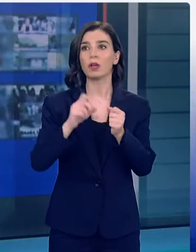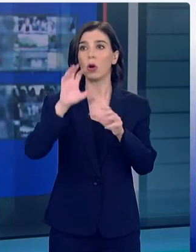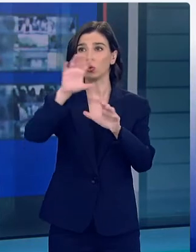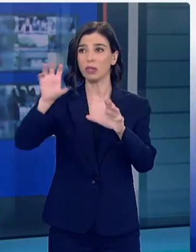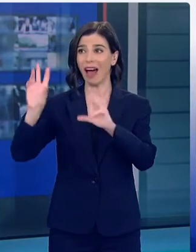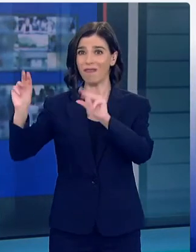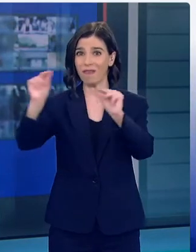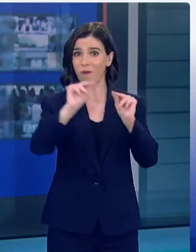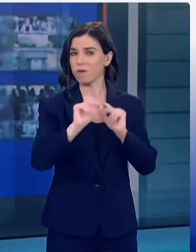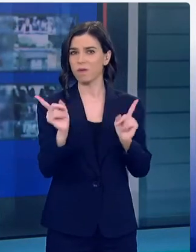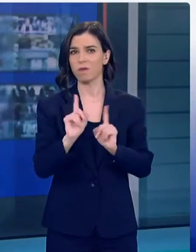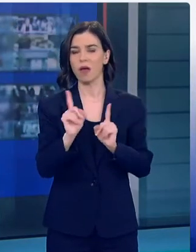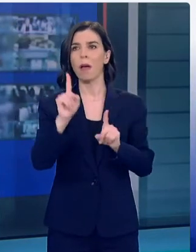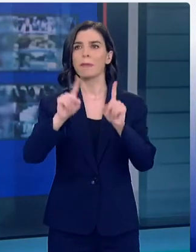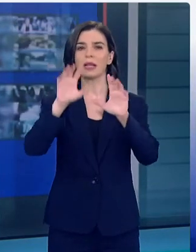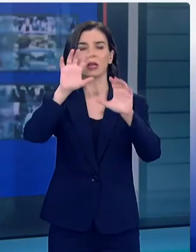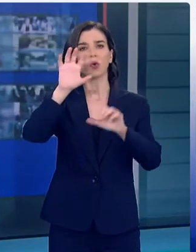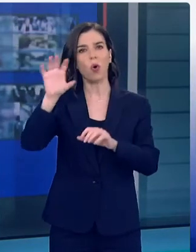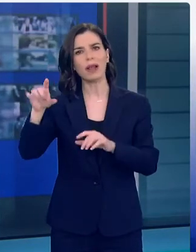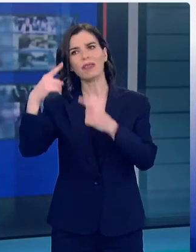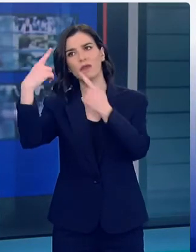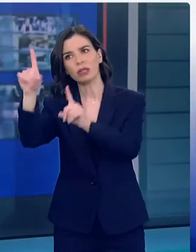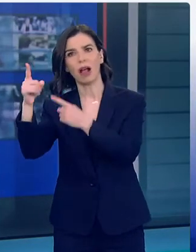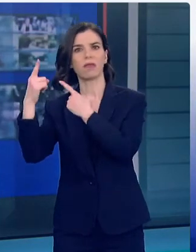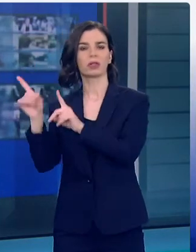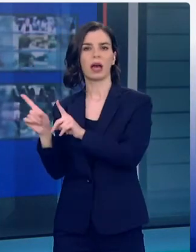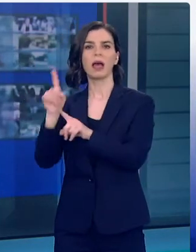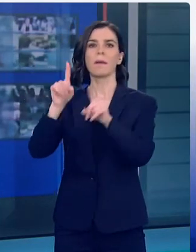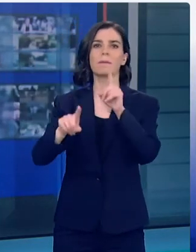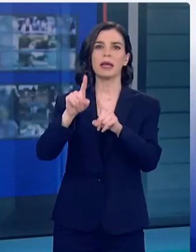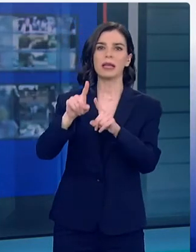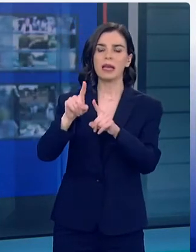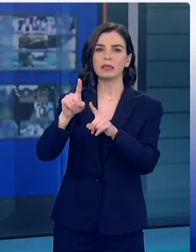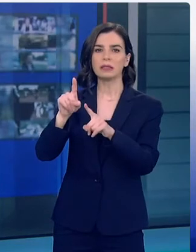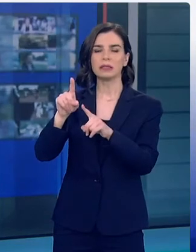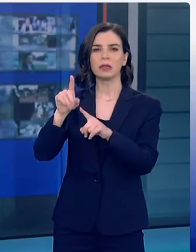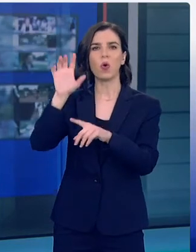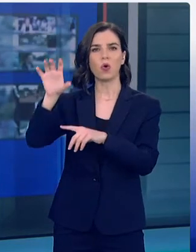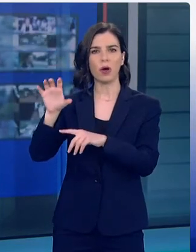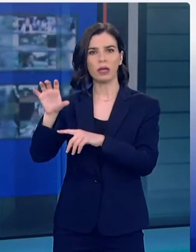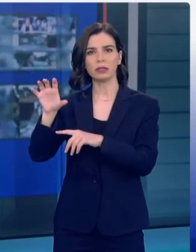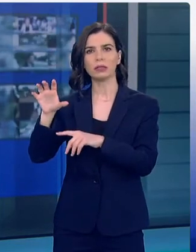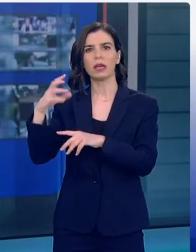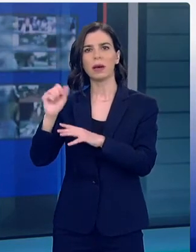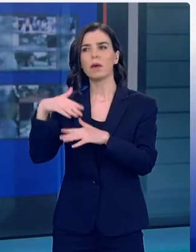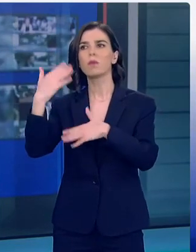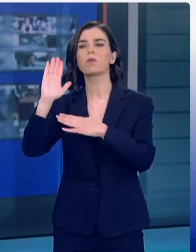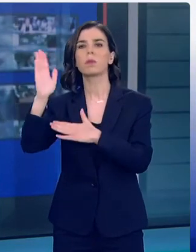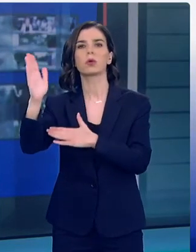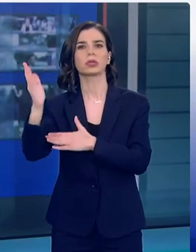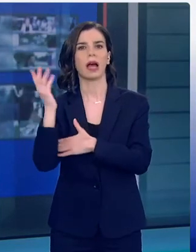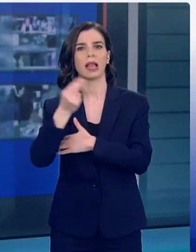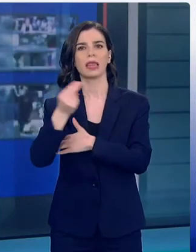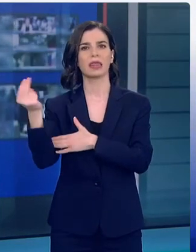χώρες ίδιες. Βλέπετε ότι άλλες χώρες κάνουν άλλα πράγματα και κάποιες από αυτές βρίσκονται και σε πιο προχωρημένες φάσεις από εμάς όσον